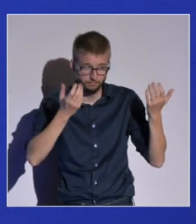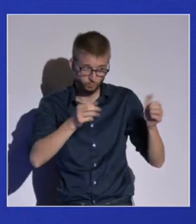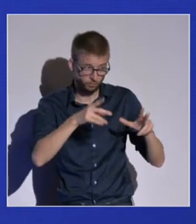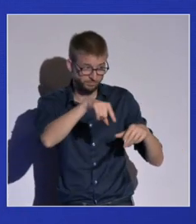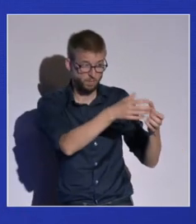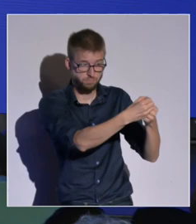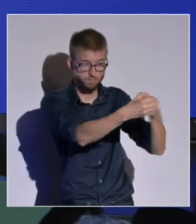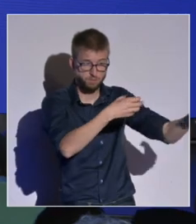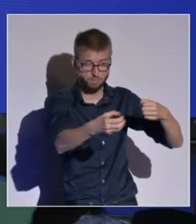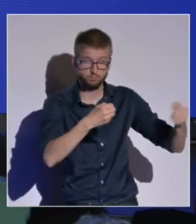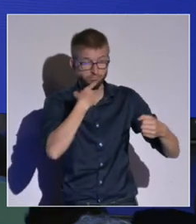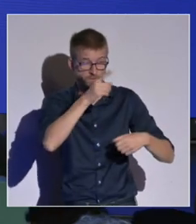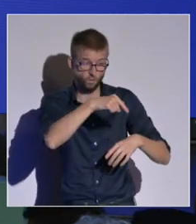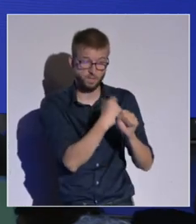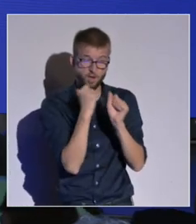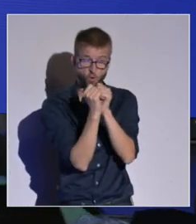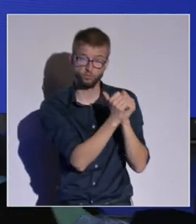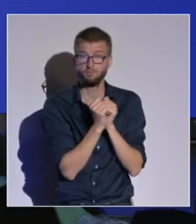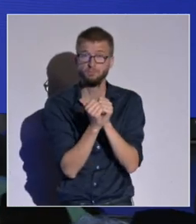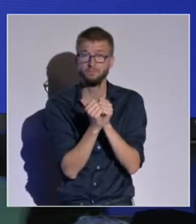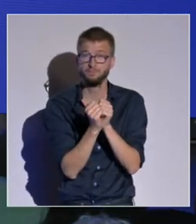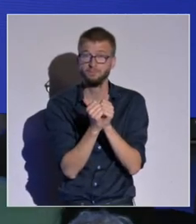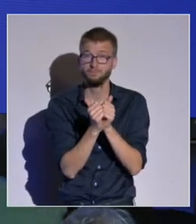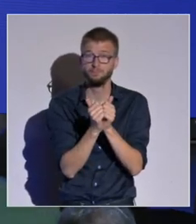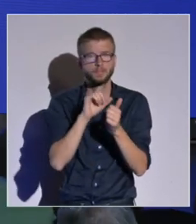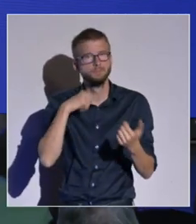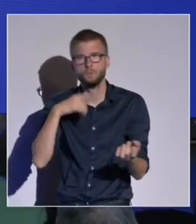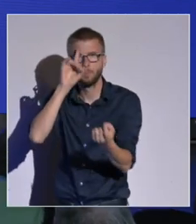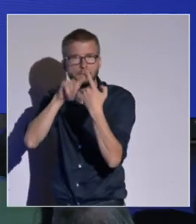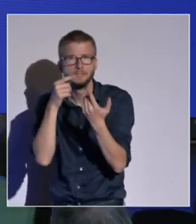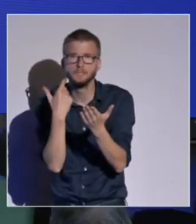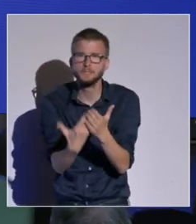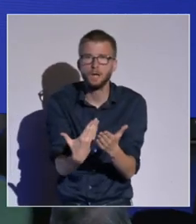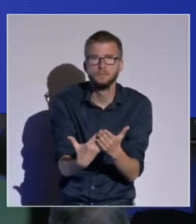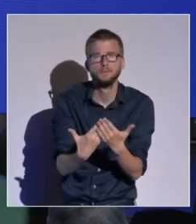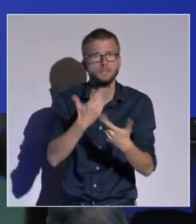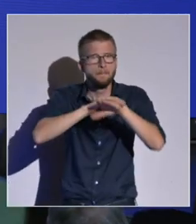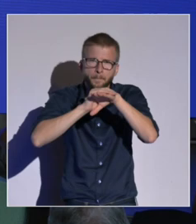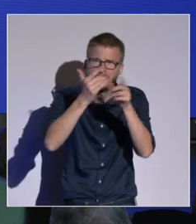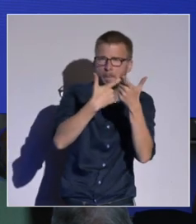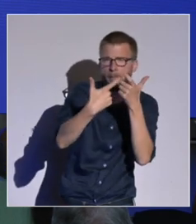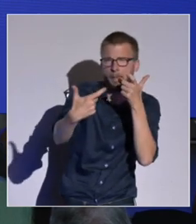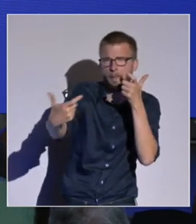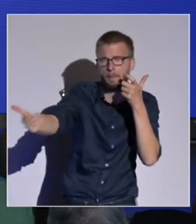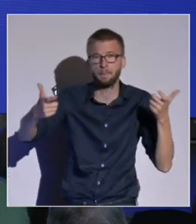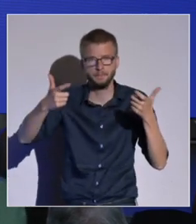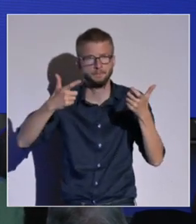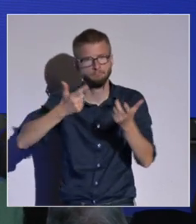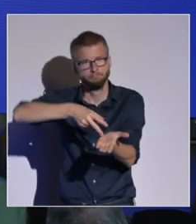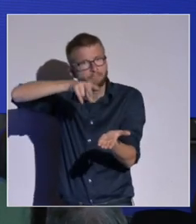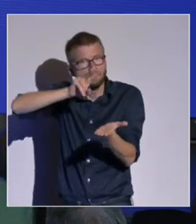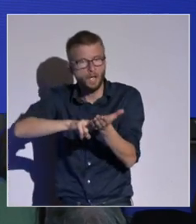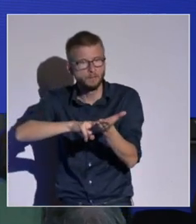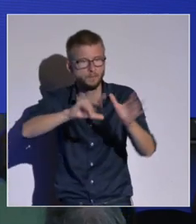ensemble. Et c'est ça que nous voulons, c'est que le pluralisme soit effectif et qu'on soit